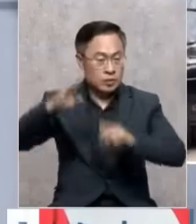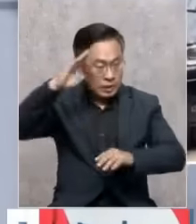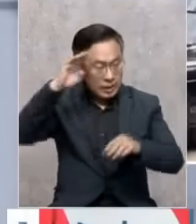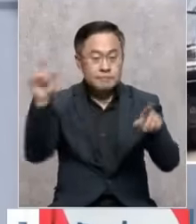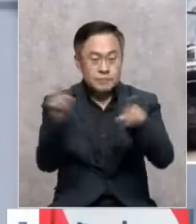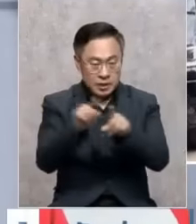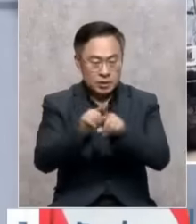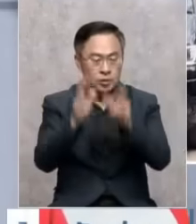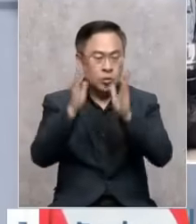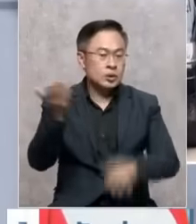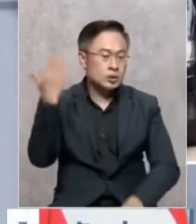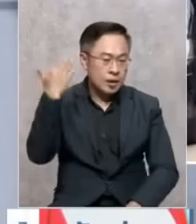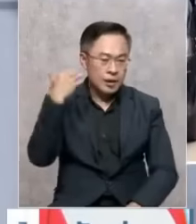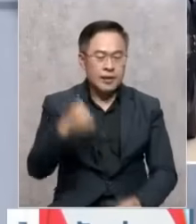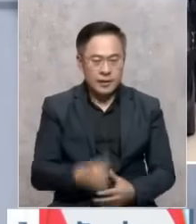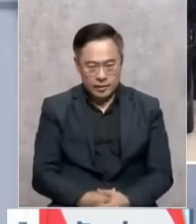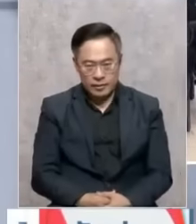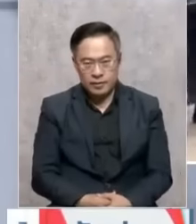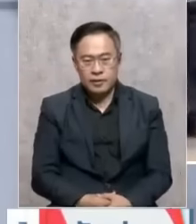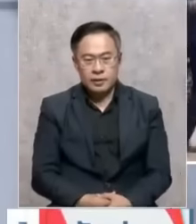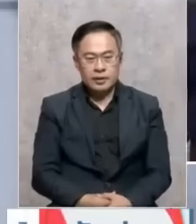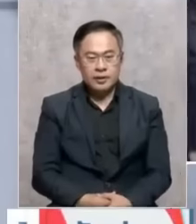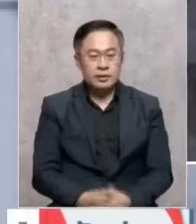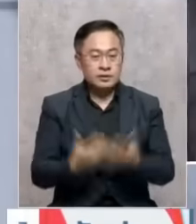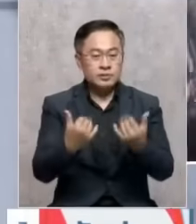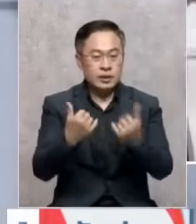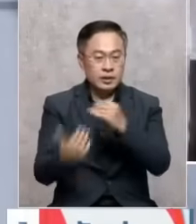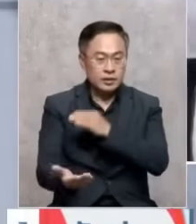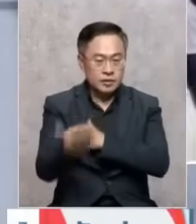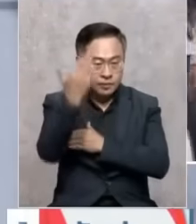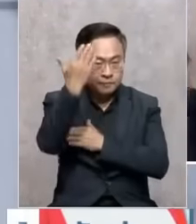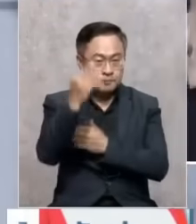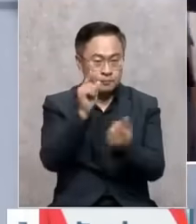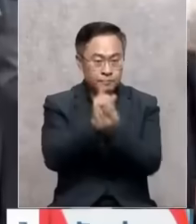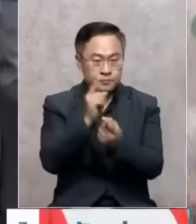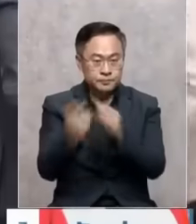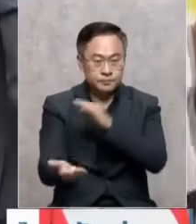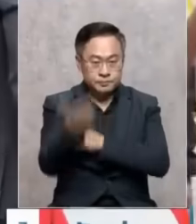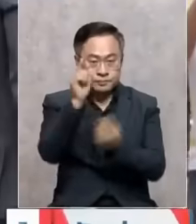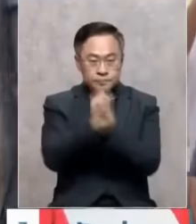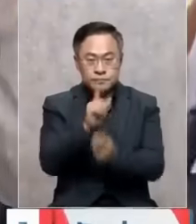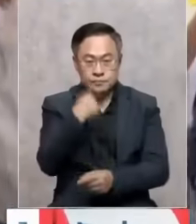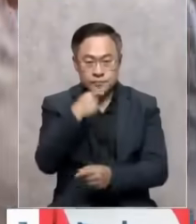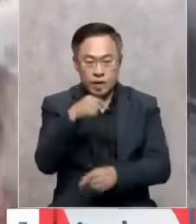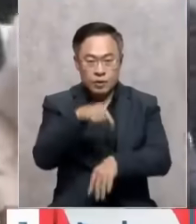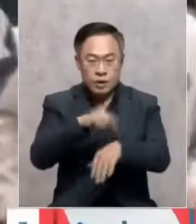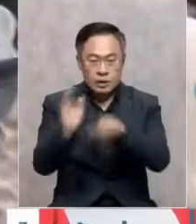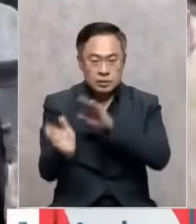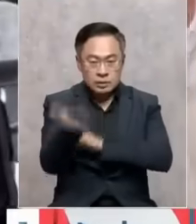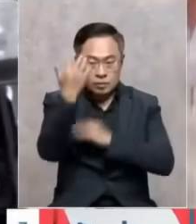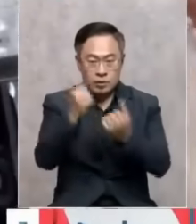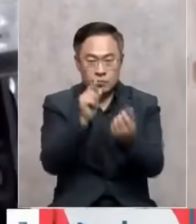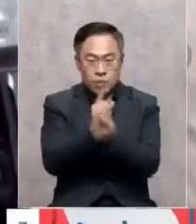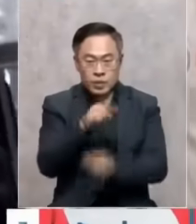บกับฝั่งของอดีตผู้นำเหล่าทัพรวมไปถึงอดีตรัฐมนตรีกลาโหมด้วยเมื่อเช้าไปเจอใครไปเจอท่านนี้คุณผู้ชมนะไปดูกันหน่อยนะค